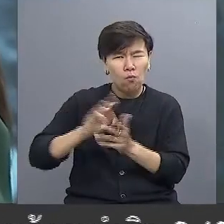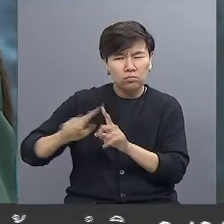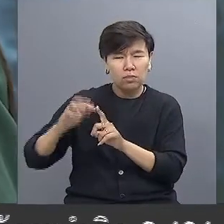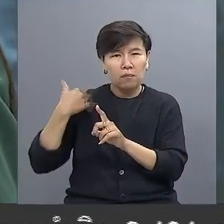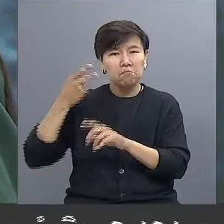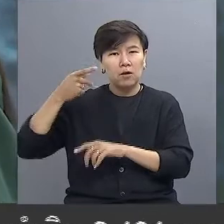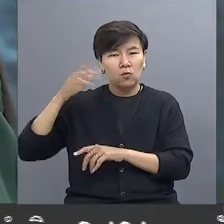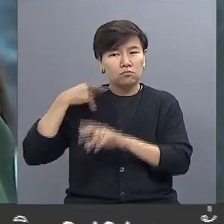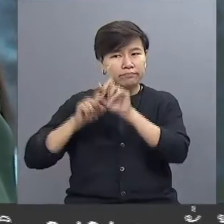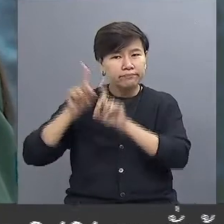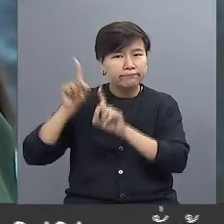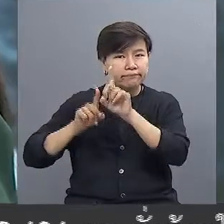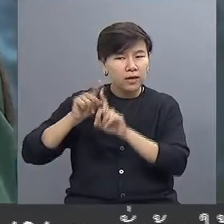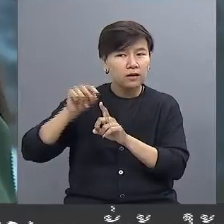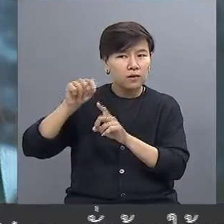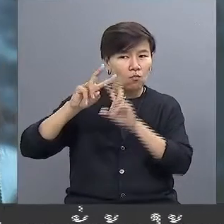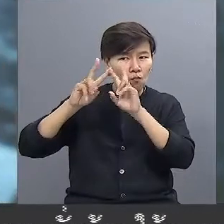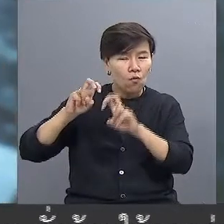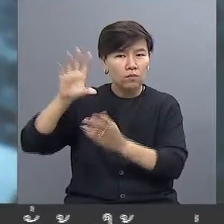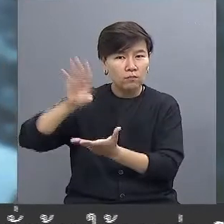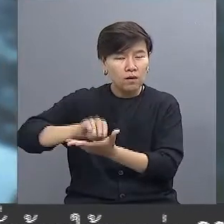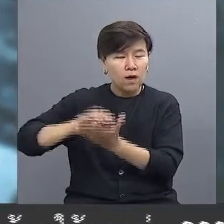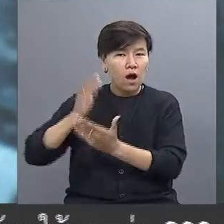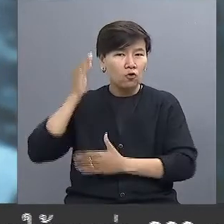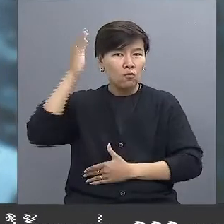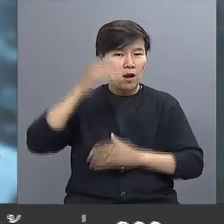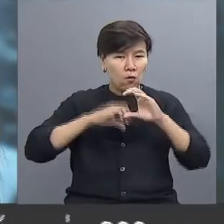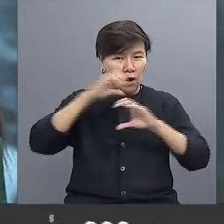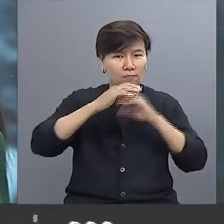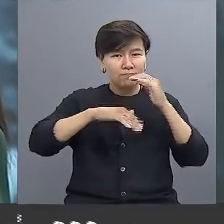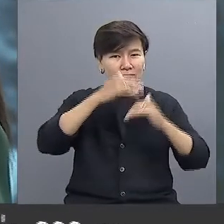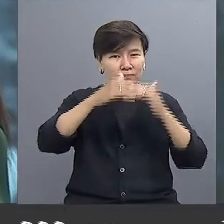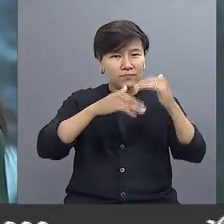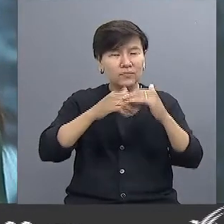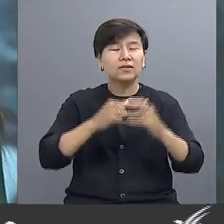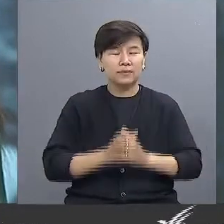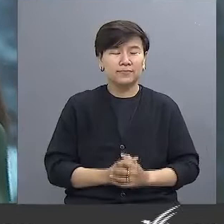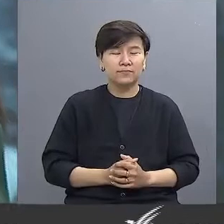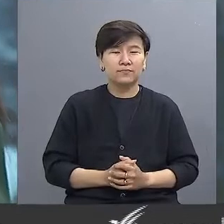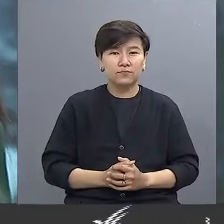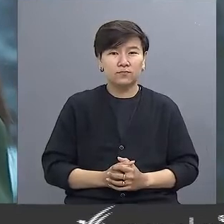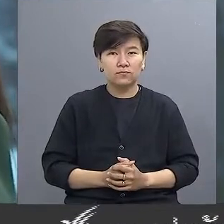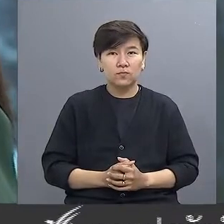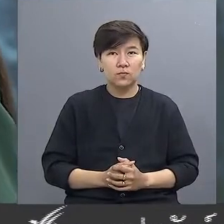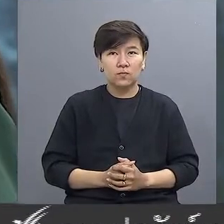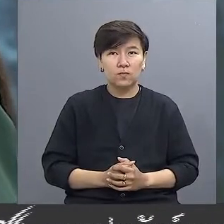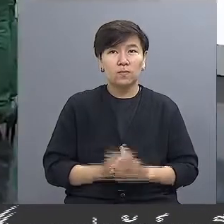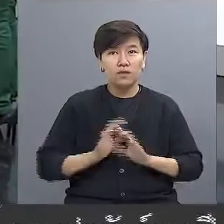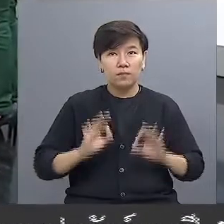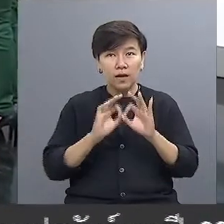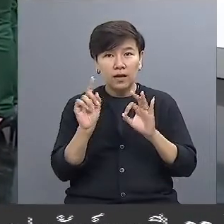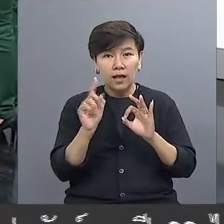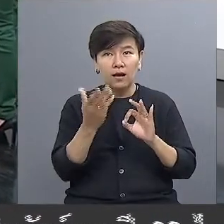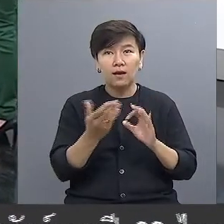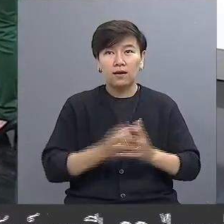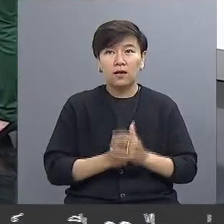เก็บรวบรวมและนำไปประมวลเพื่อที่จะพัฒนาในโครงการต่อไปของรัฐบาลในโอกาสหน้าได้ด้วยแล้วก็เพื่อเป็นการปิดช่องว่างสำหรับโครง